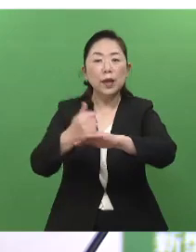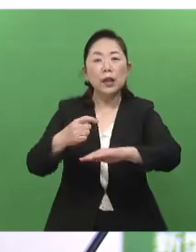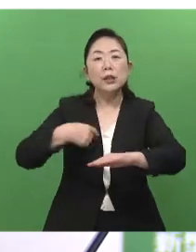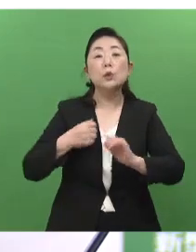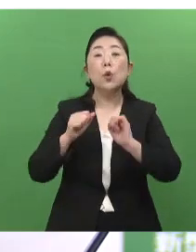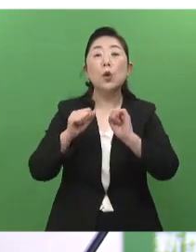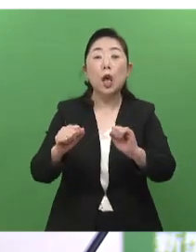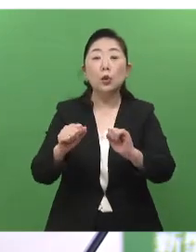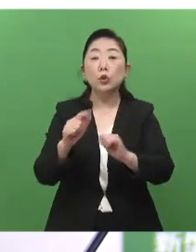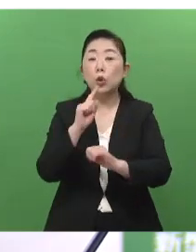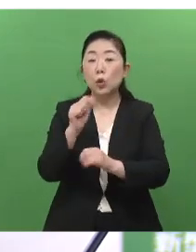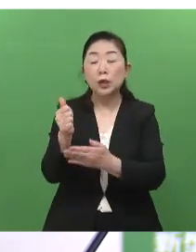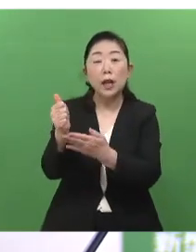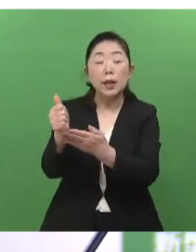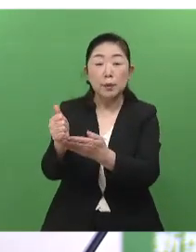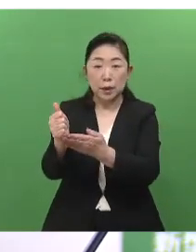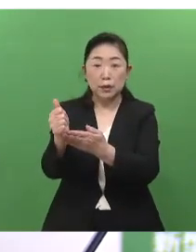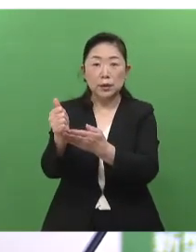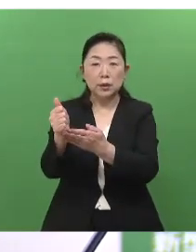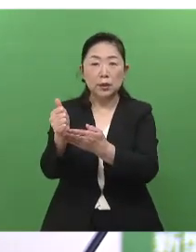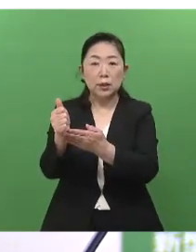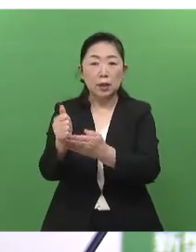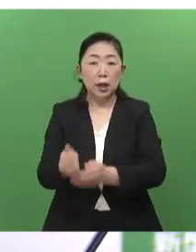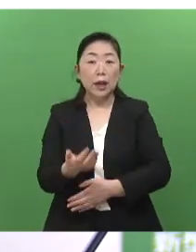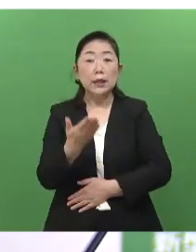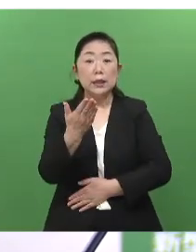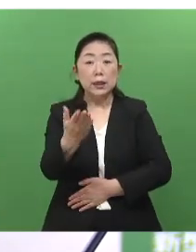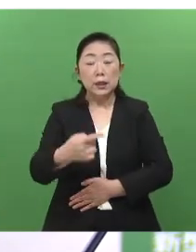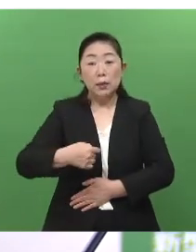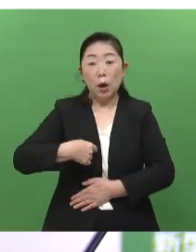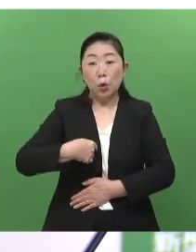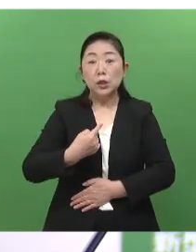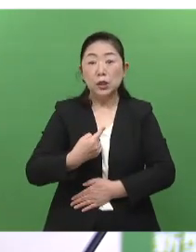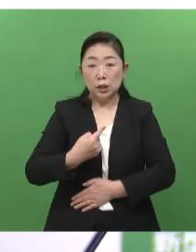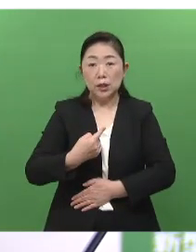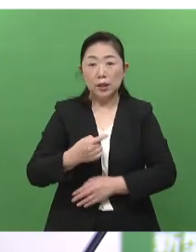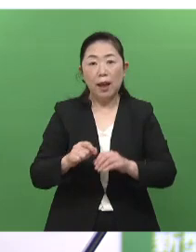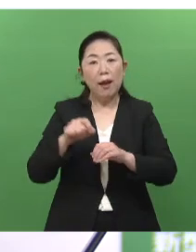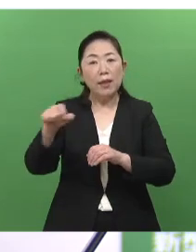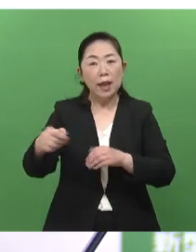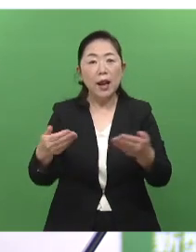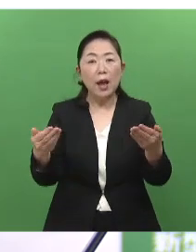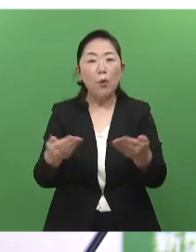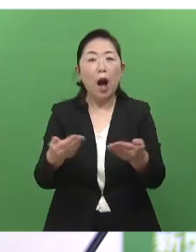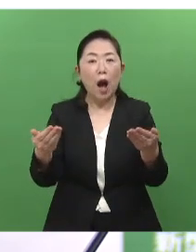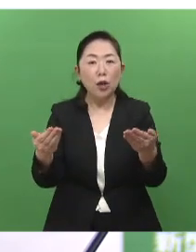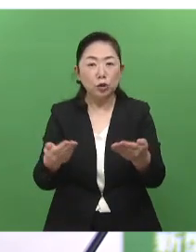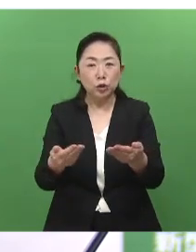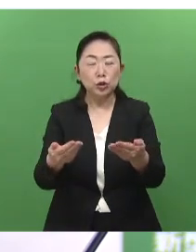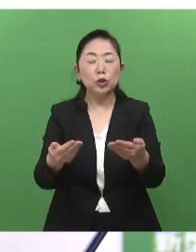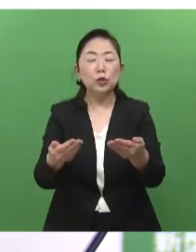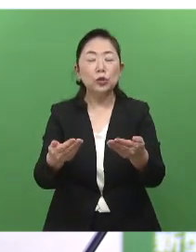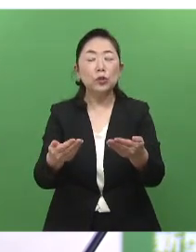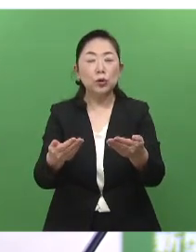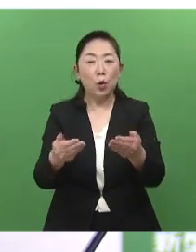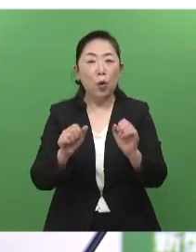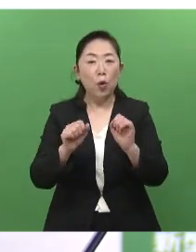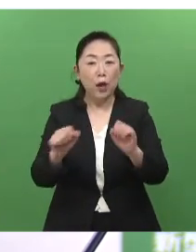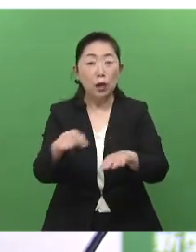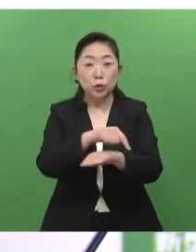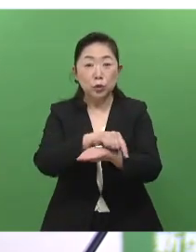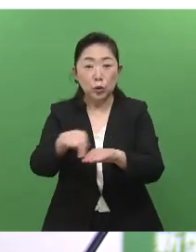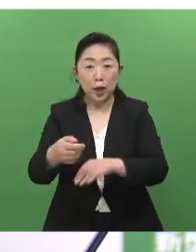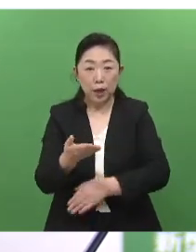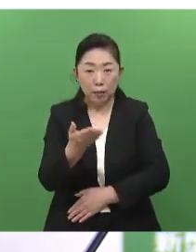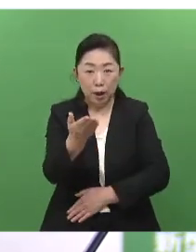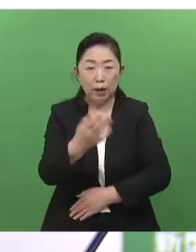というふうにおっしゃっているんですけれど、知事ご自身は自分ではテレワークなど、ご自身の仕事のテレワークはどのように考えていらっしゃいますでしょう